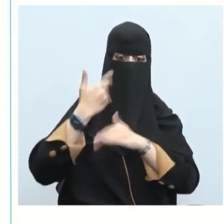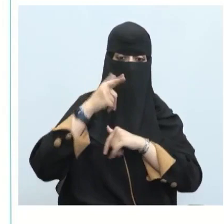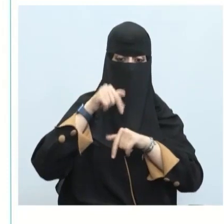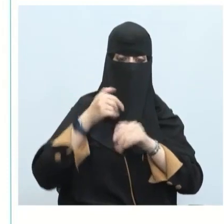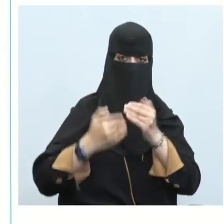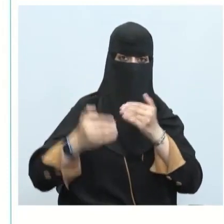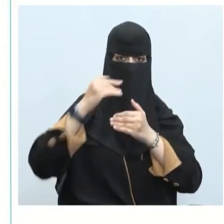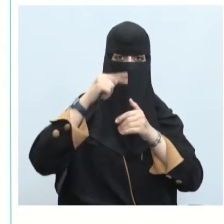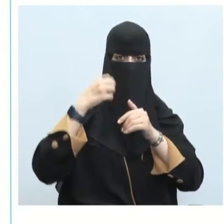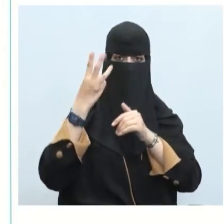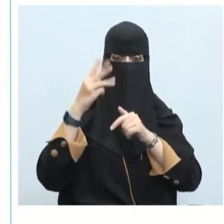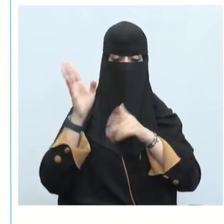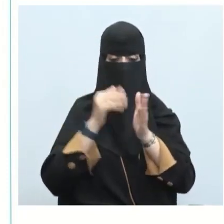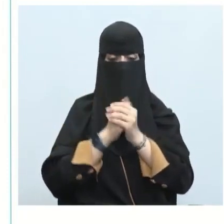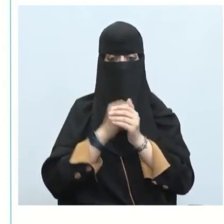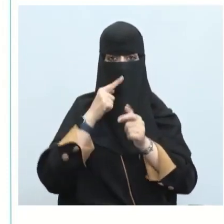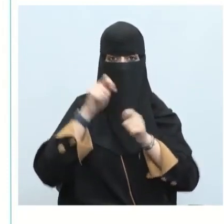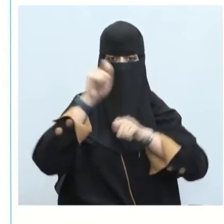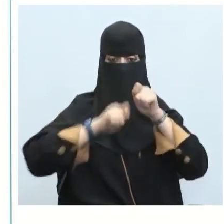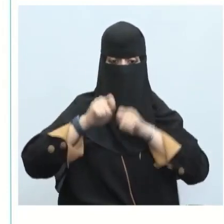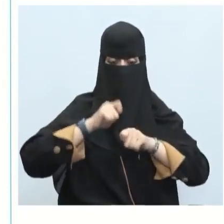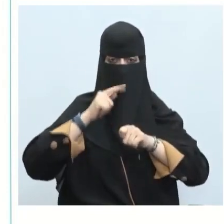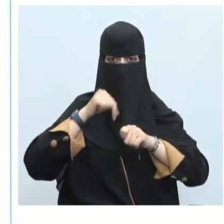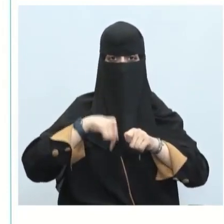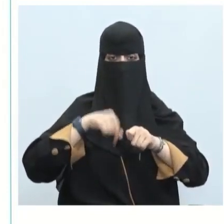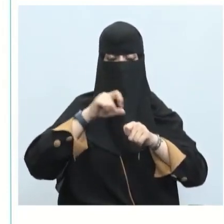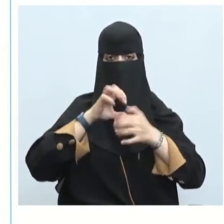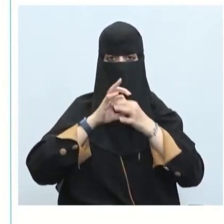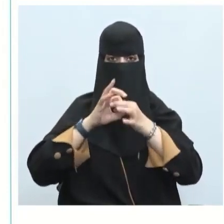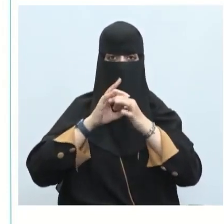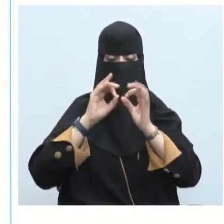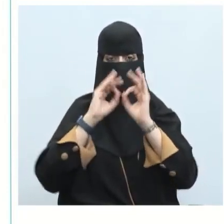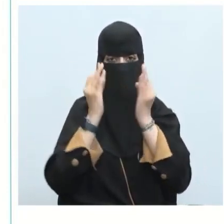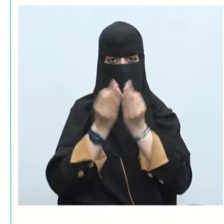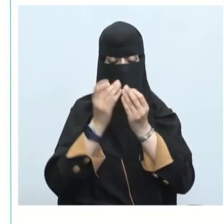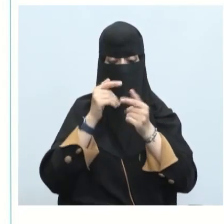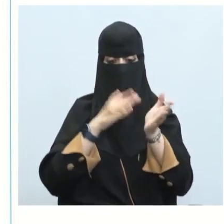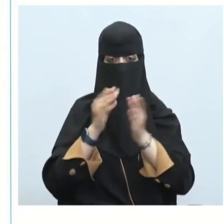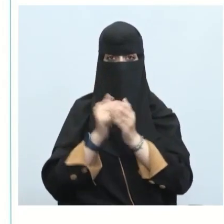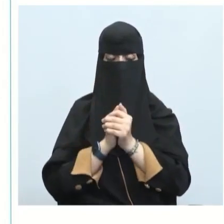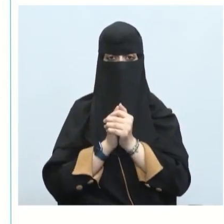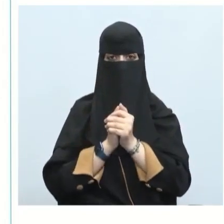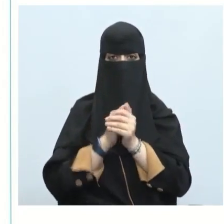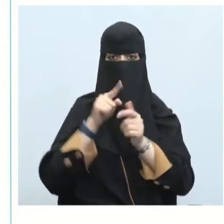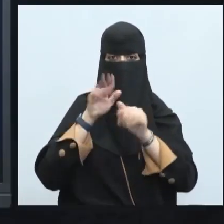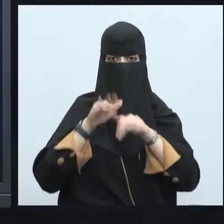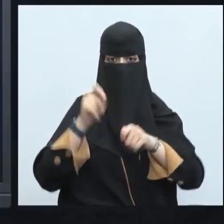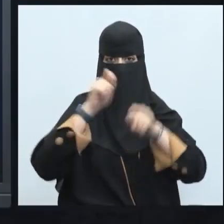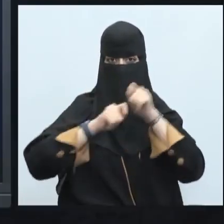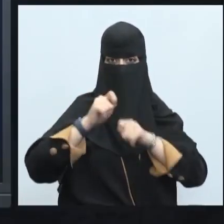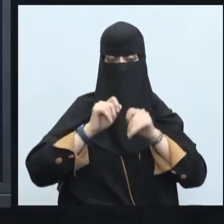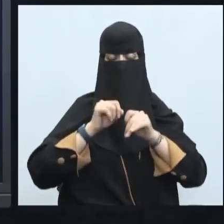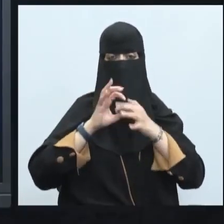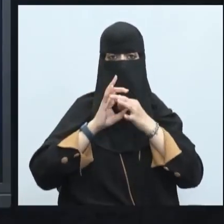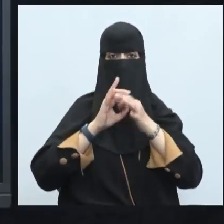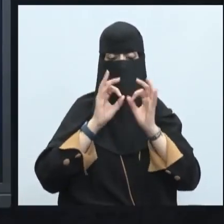الخطوه الثالثه استخدام وسائل التواصل الاجتماعي نستخدم بالعاده وسائل